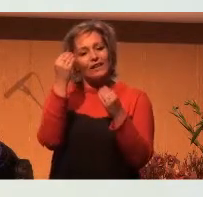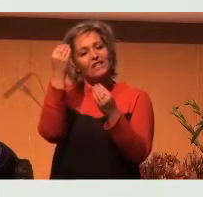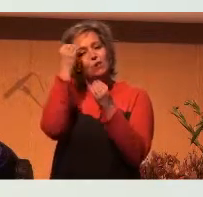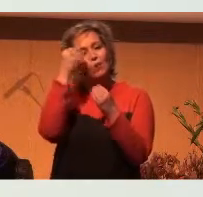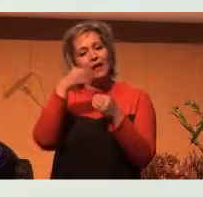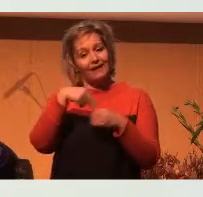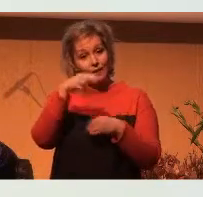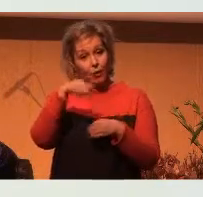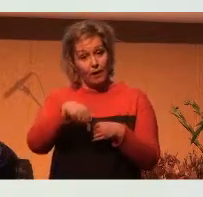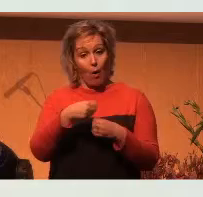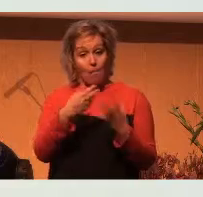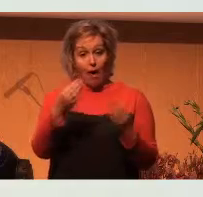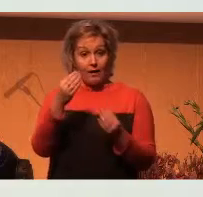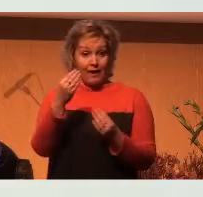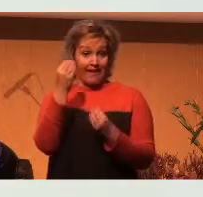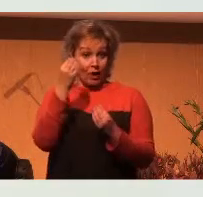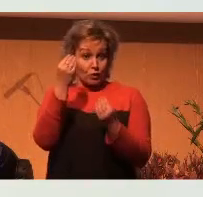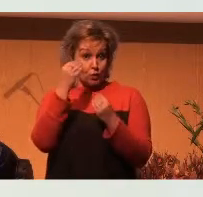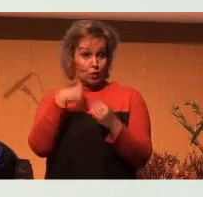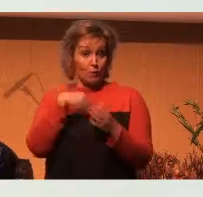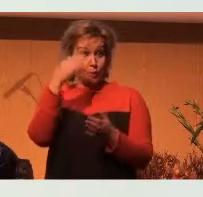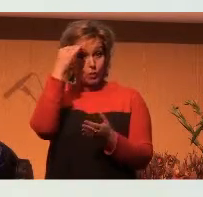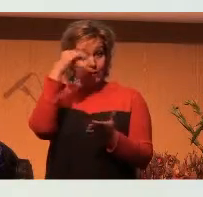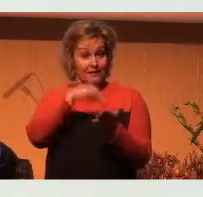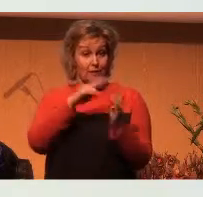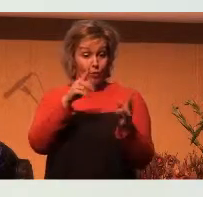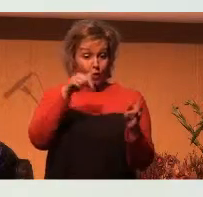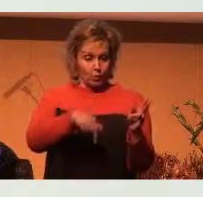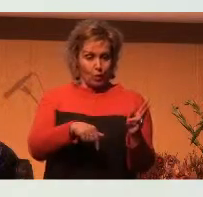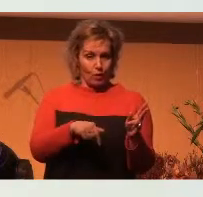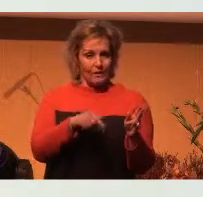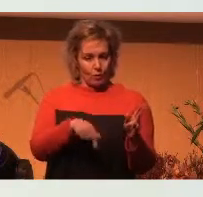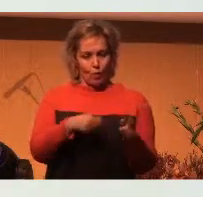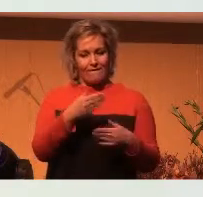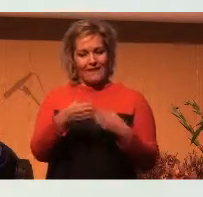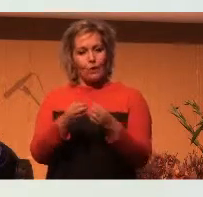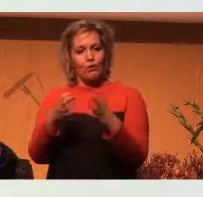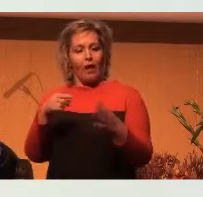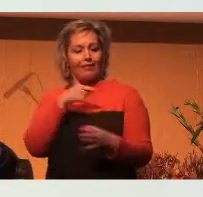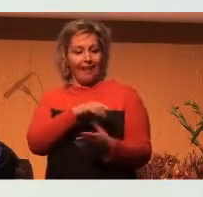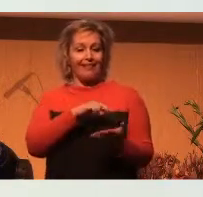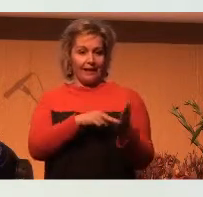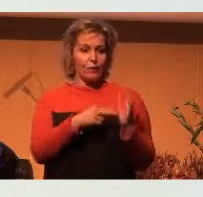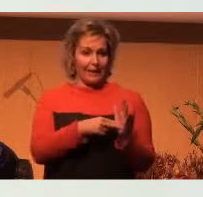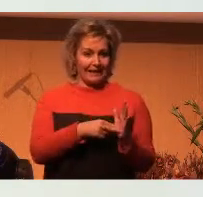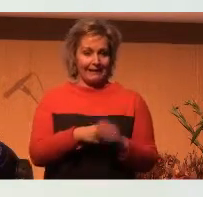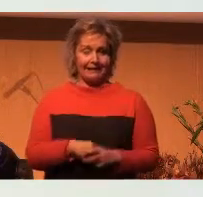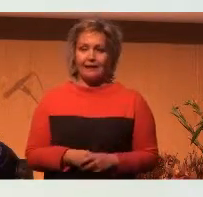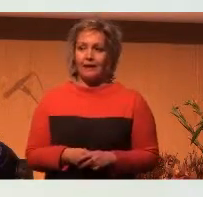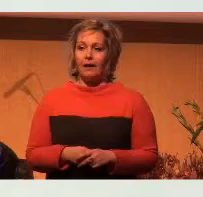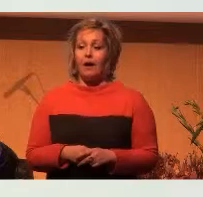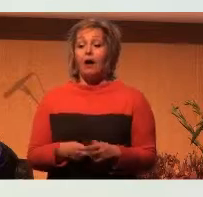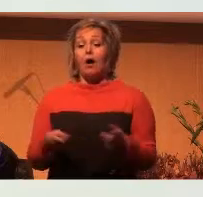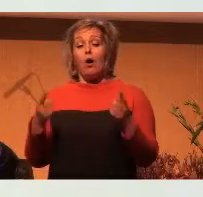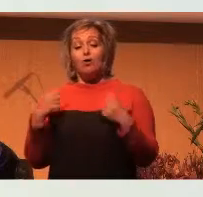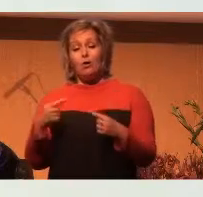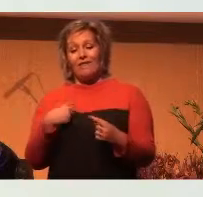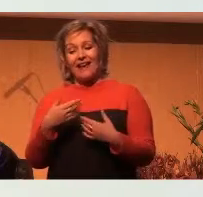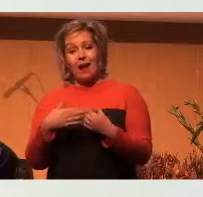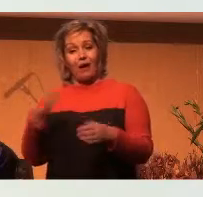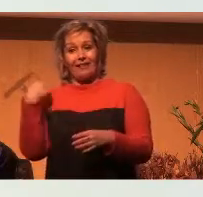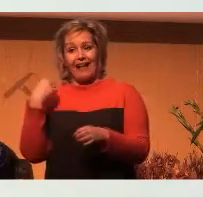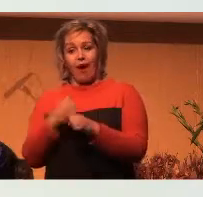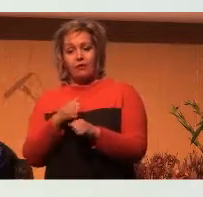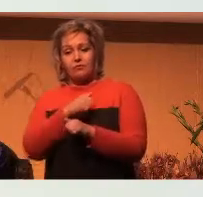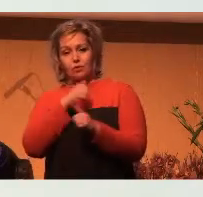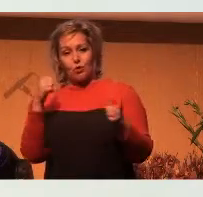Og mange av de erfaringsstudiene som kunnskapssenteret benytter nå videreutviklinger av denne teknologien. Og så laget vi den gangen